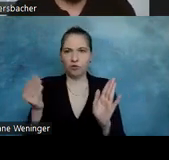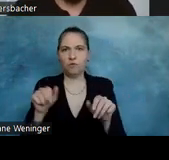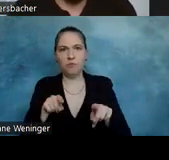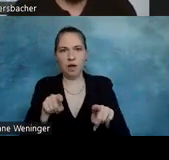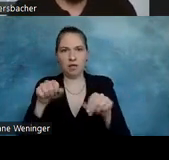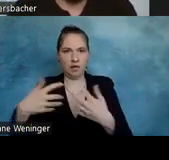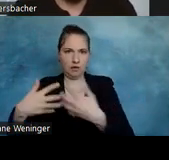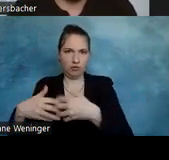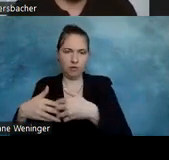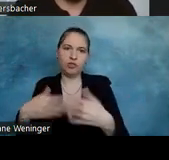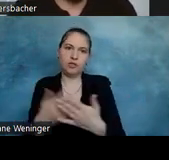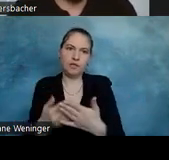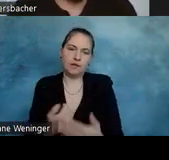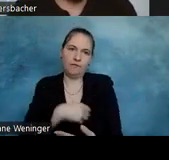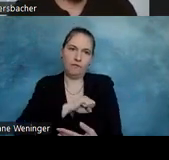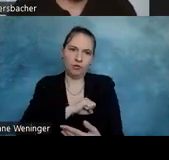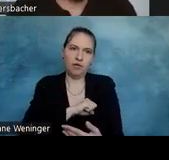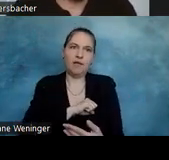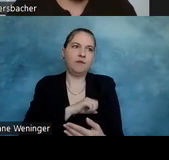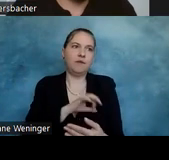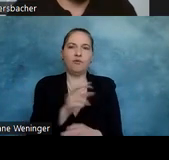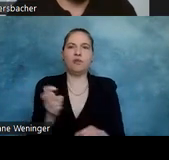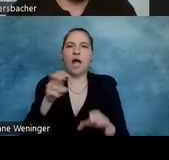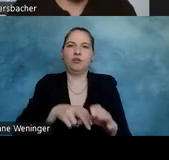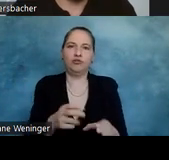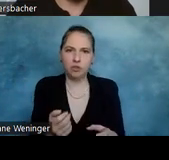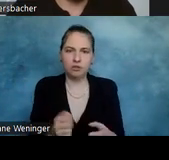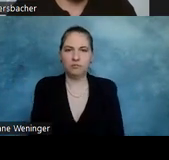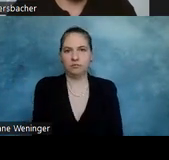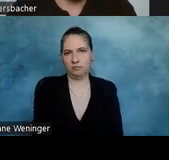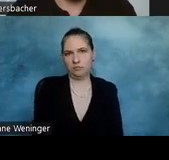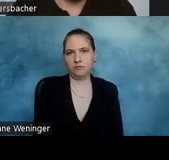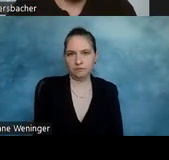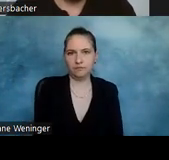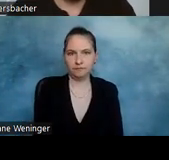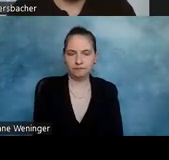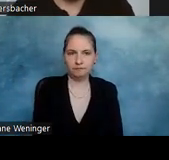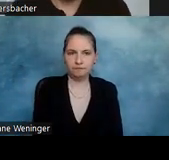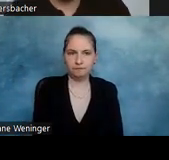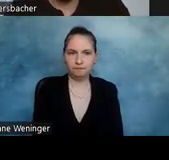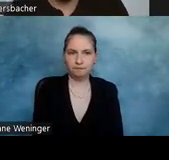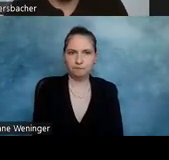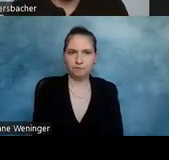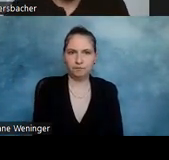so wie wir jetzt, dass wir es für einen Einstieg benutzen, um schon mal einen Teil abzudecken.